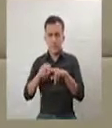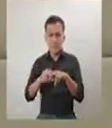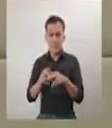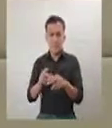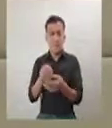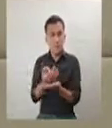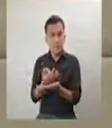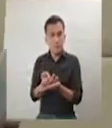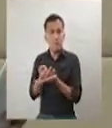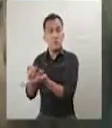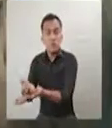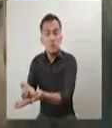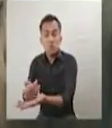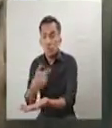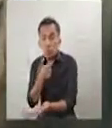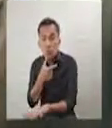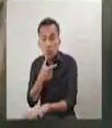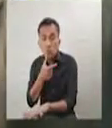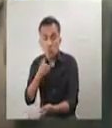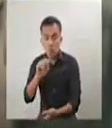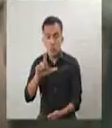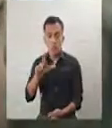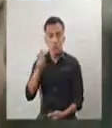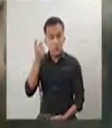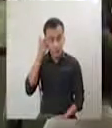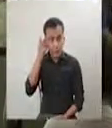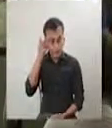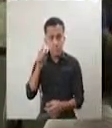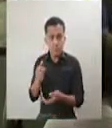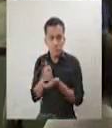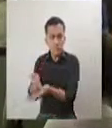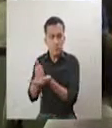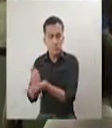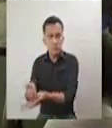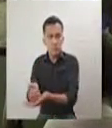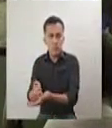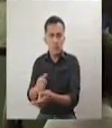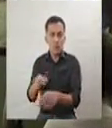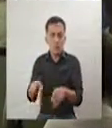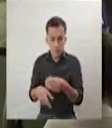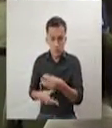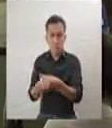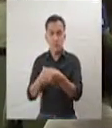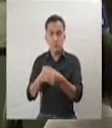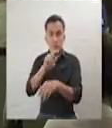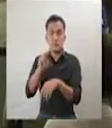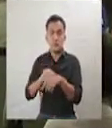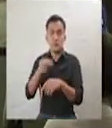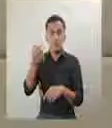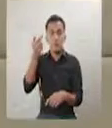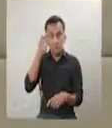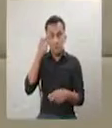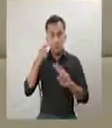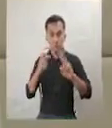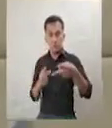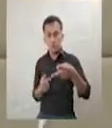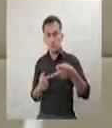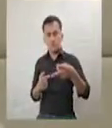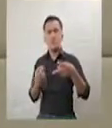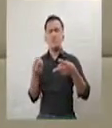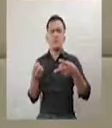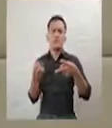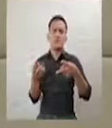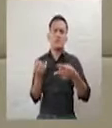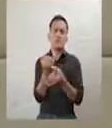This will be funded by jointly by the local government units and also by the national government. Pangalawa po, marami na rin ho